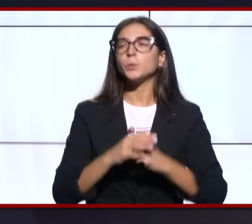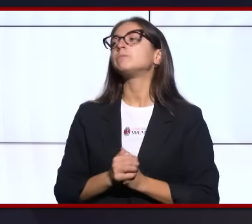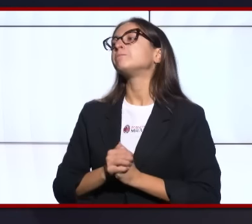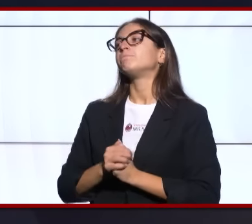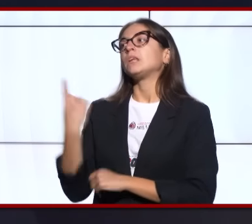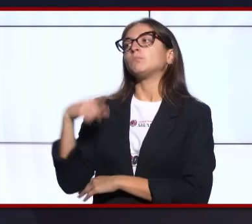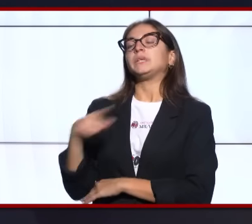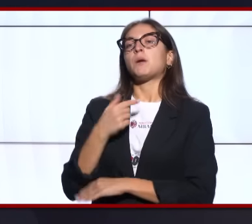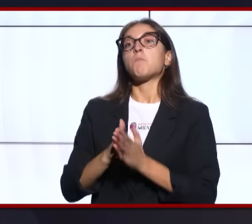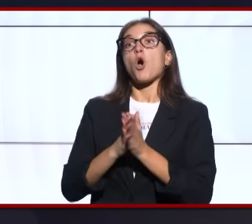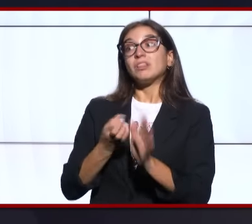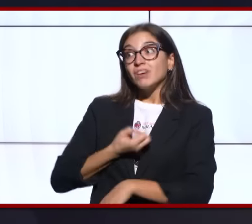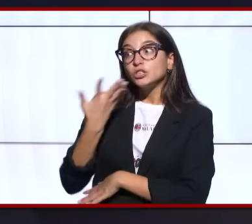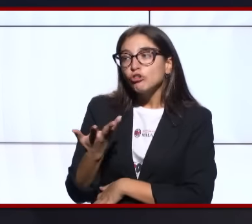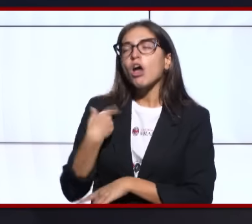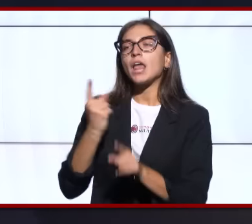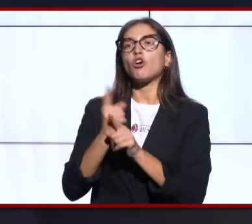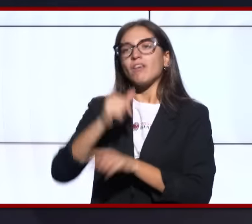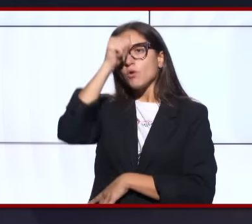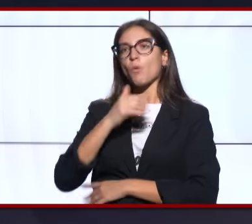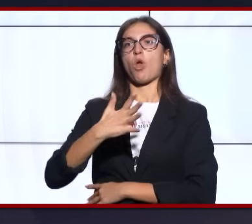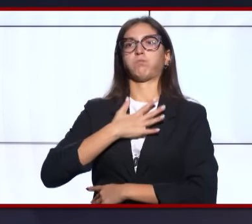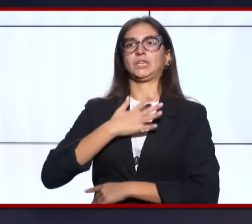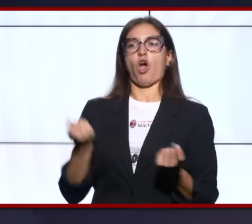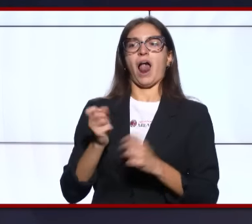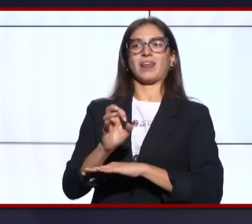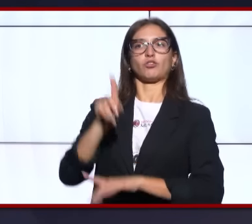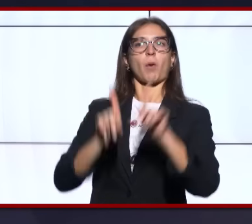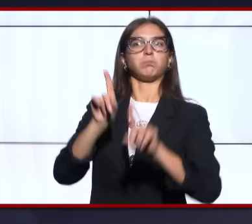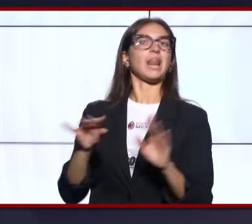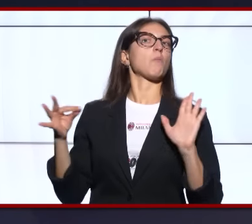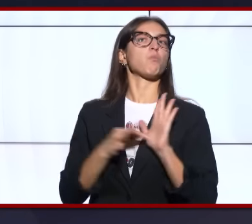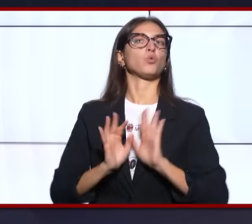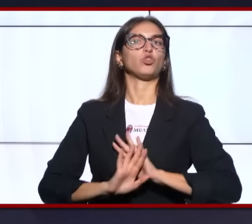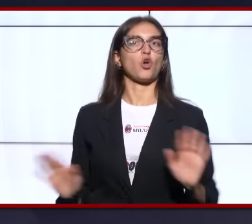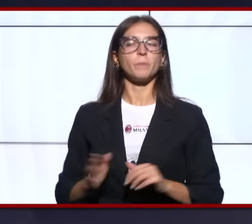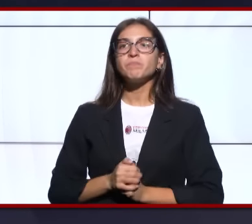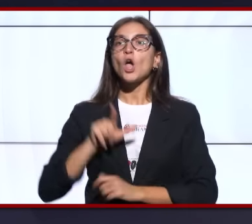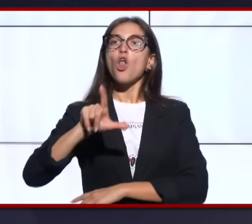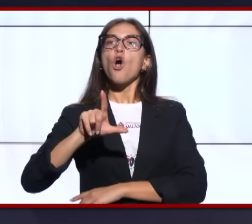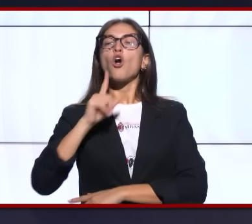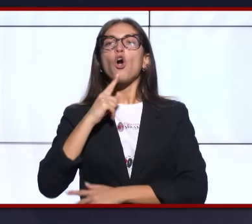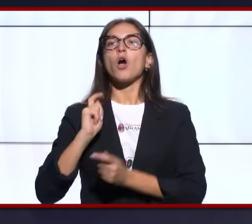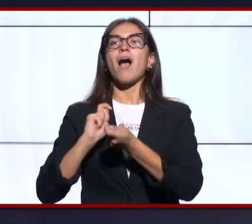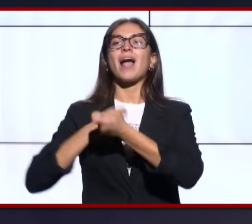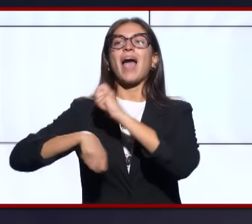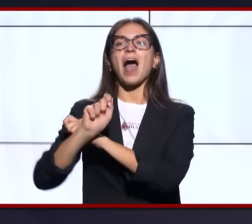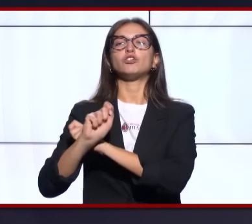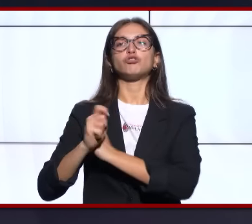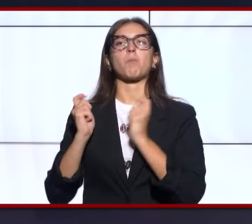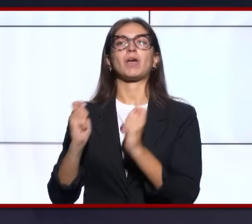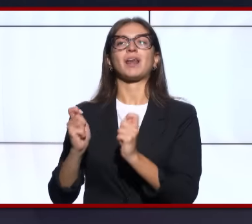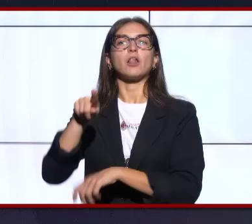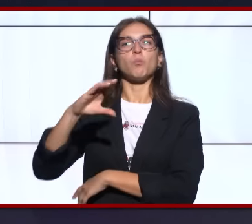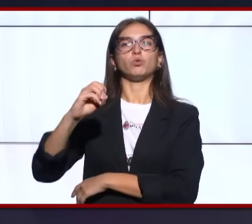de nel Milan Ponto Grazie Longo calciomercato.com Mister lei da quando è arrivato sulla panchina del Milan